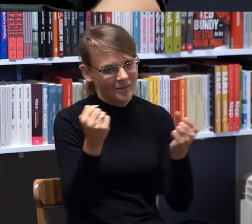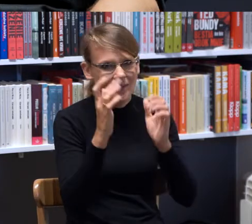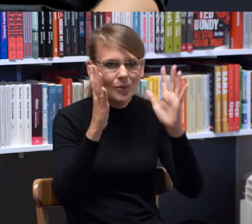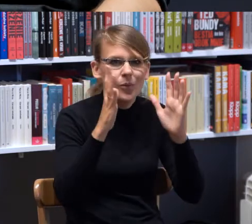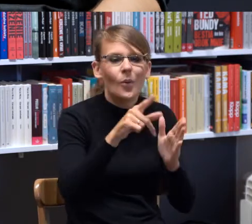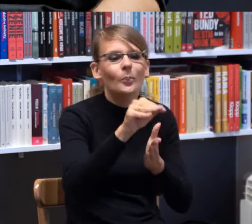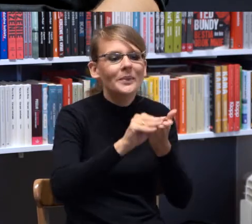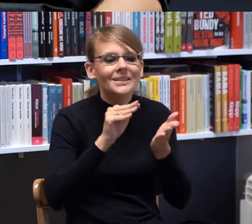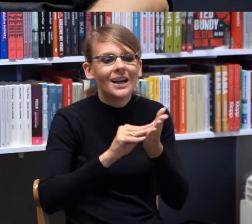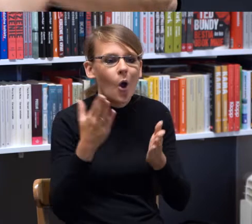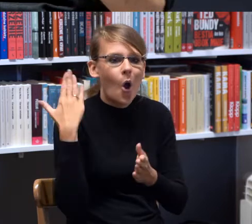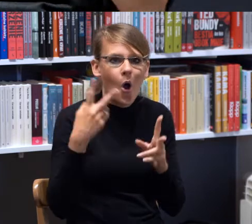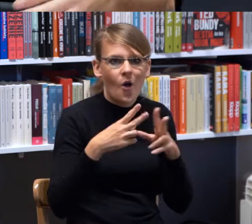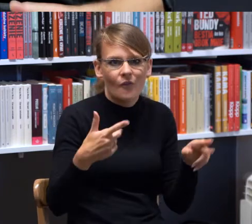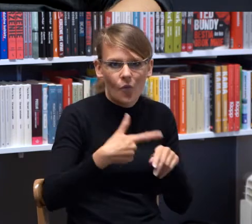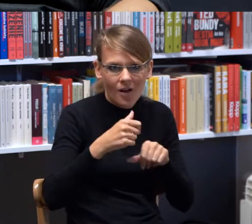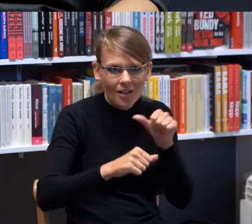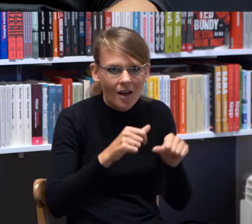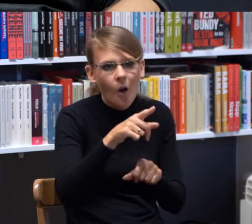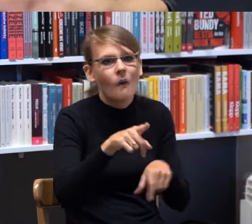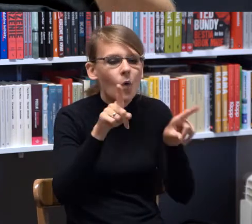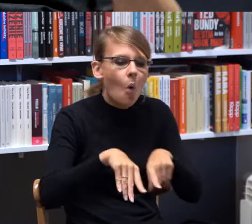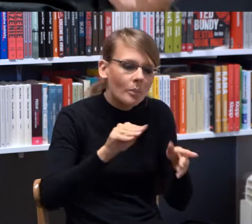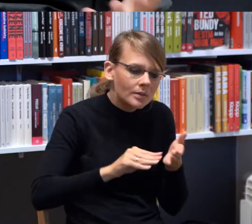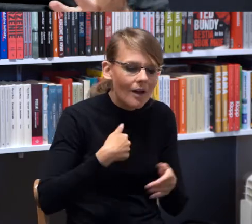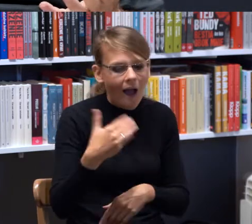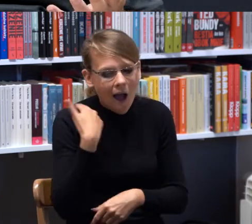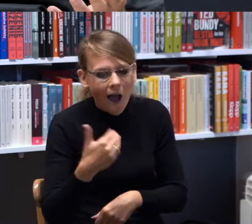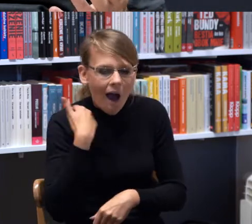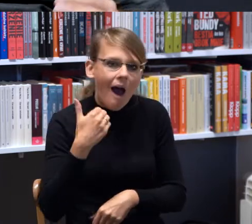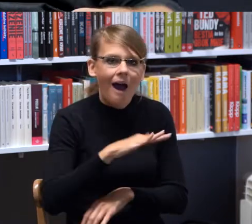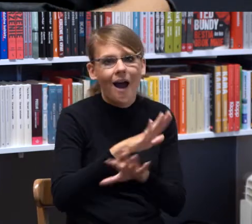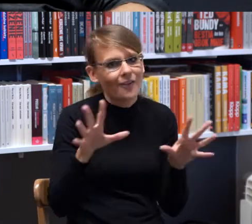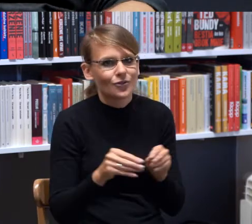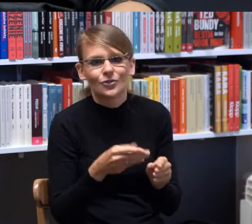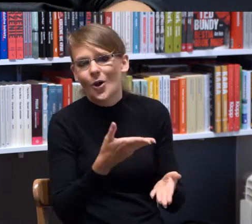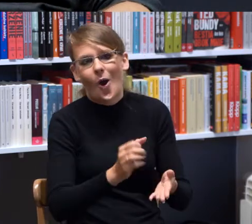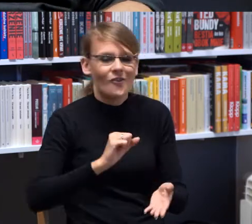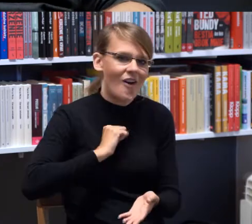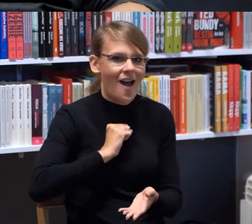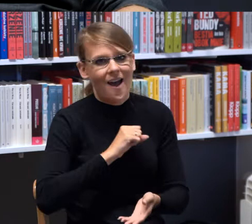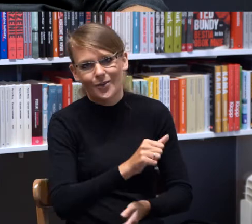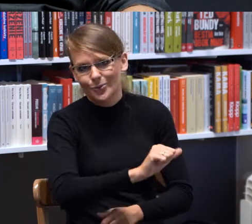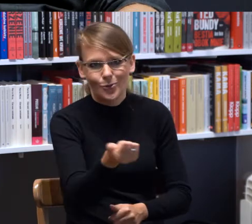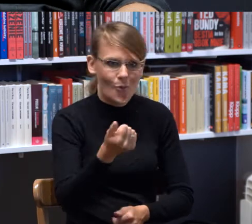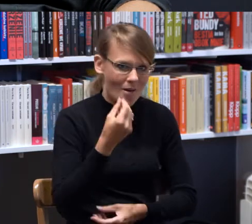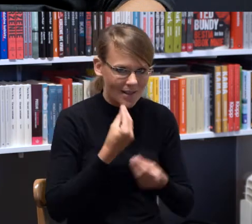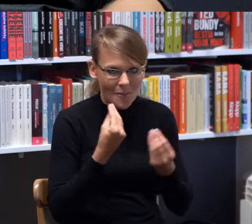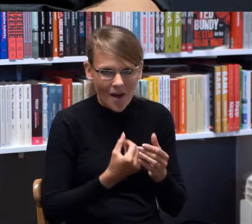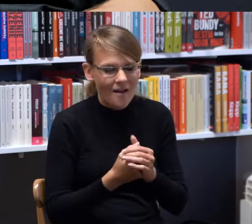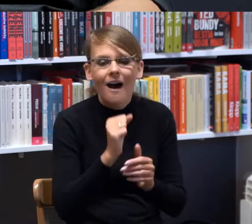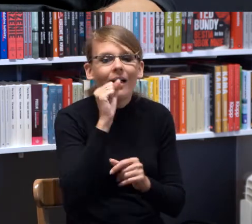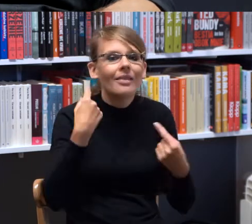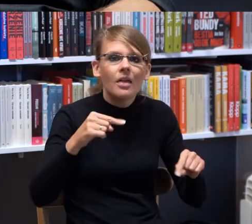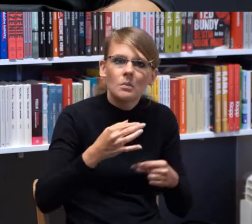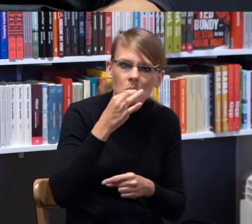pisarzy ostatniego dwudziestolecia w kółko pisał o swoim alkoholizmie i dla wszystkich to była świetna zabawa. I w zasadzie nikt nie pytał,